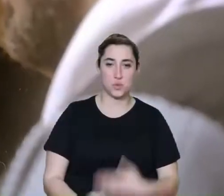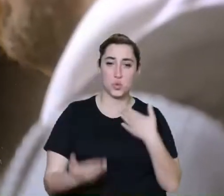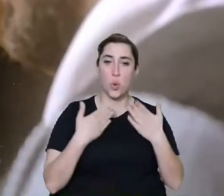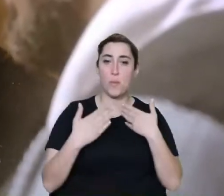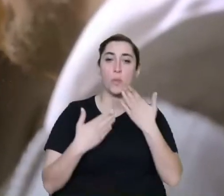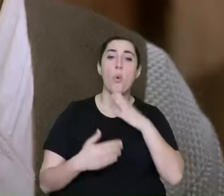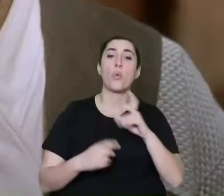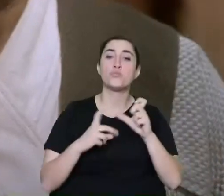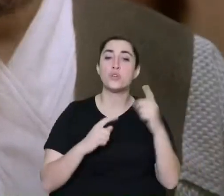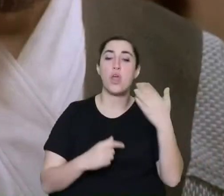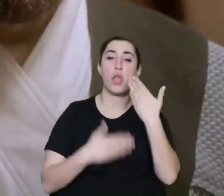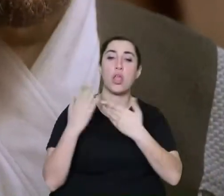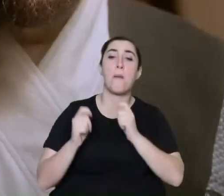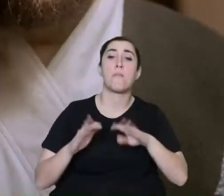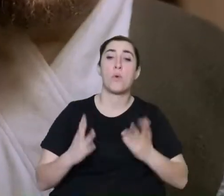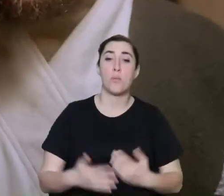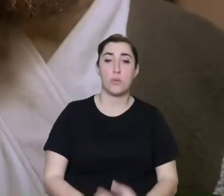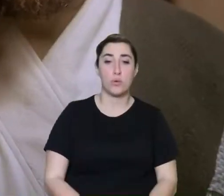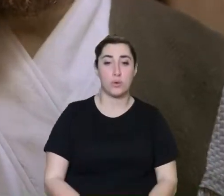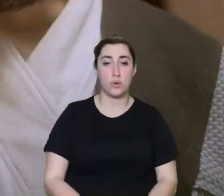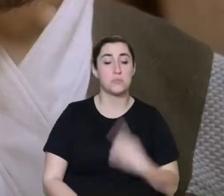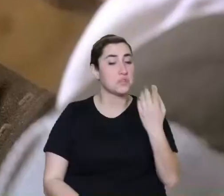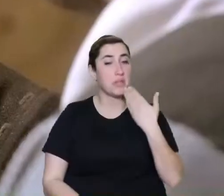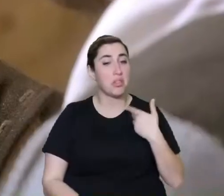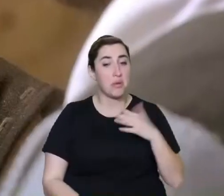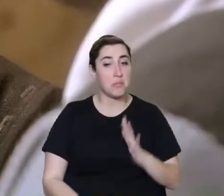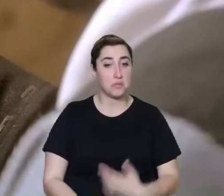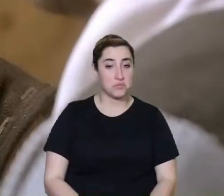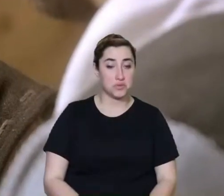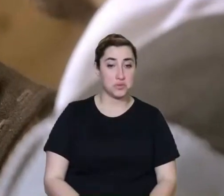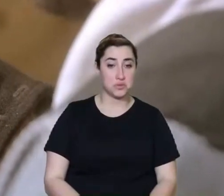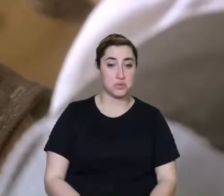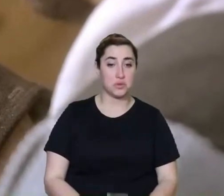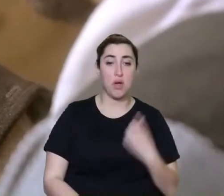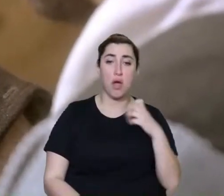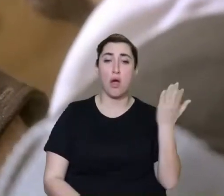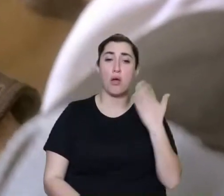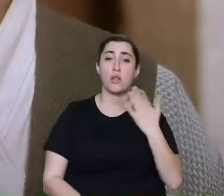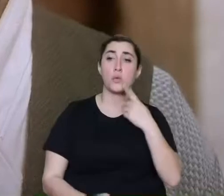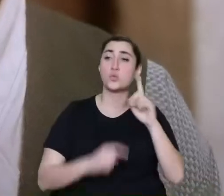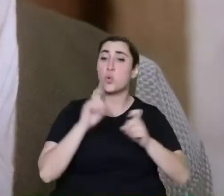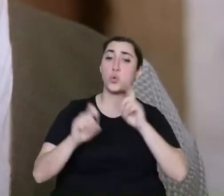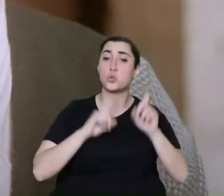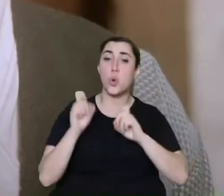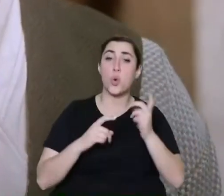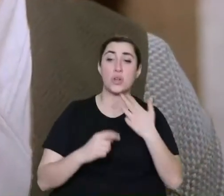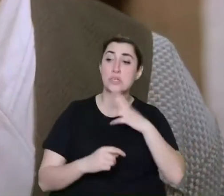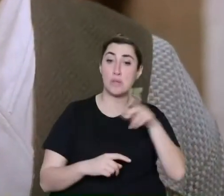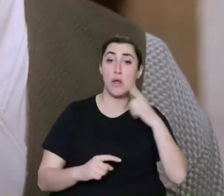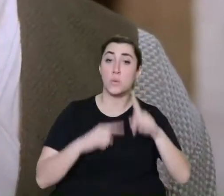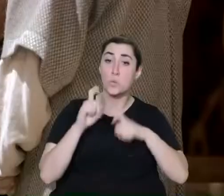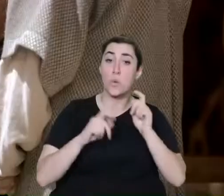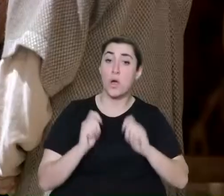Sohbet gözükmez mi şeyimizden hala? Bir şey buyurmamıştır. Ahiler sorar dururlar. Hatun kişiler de